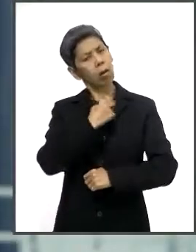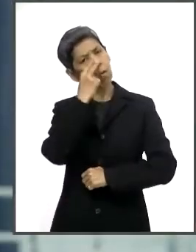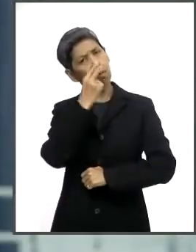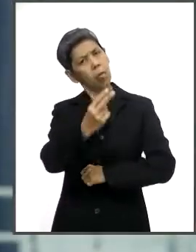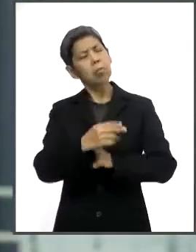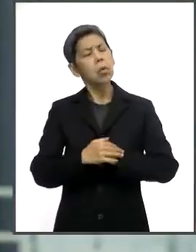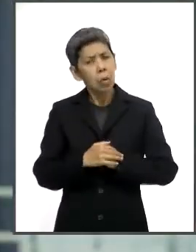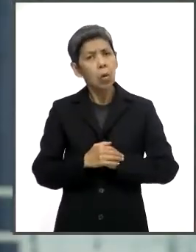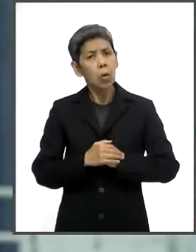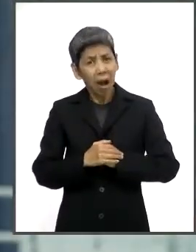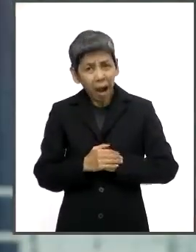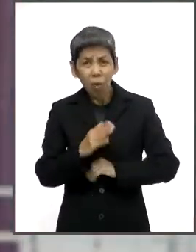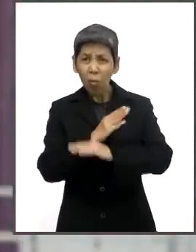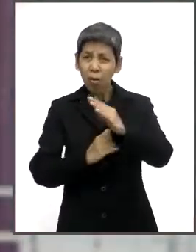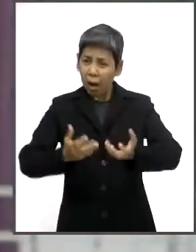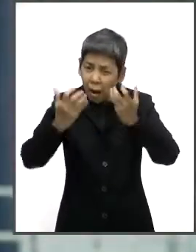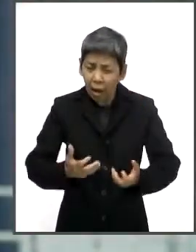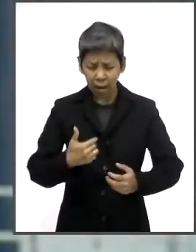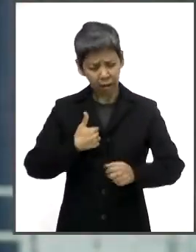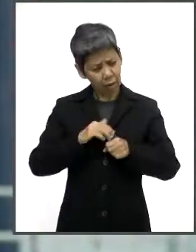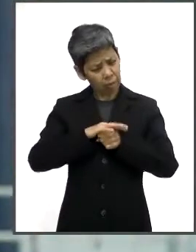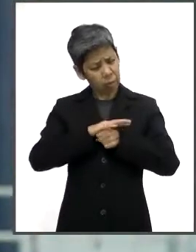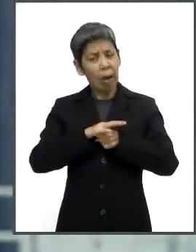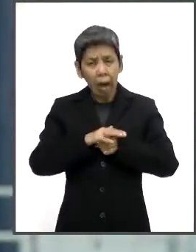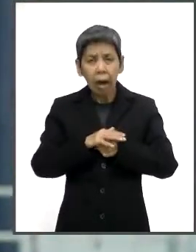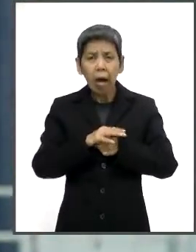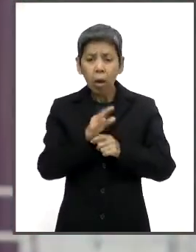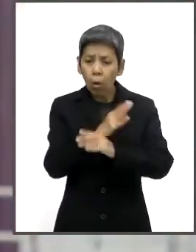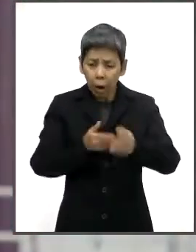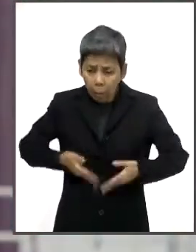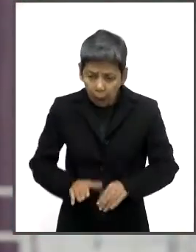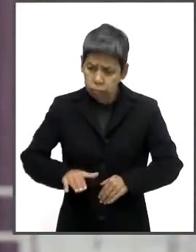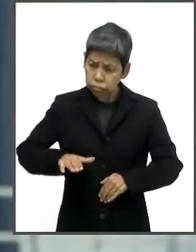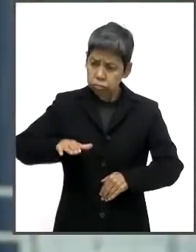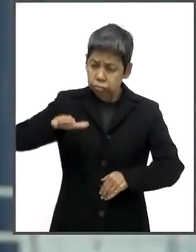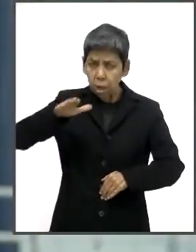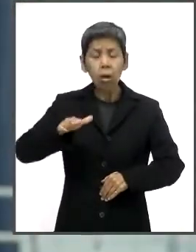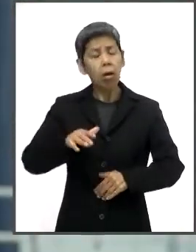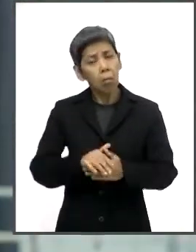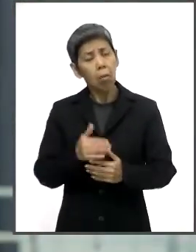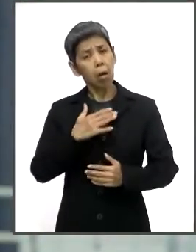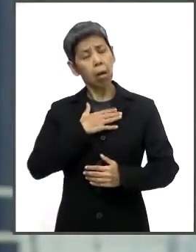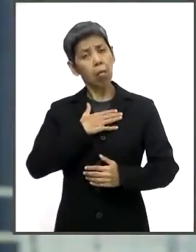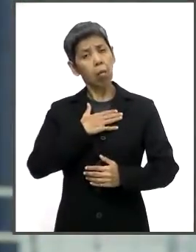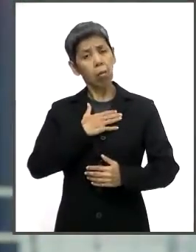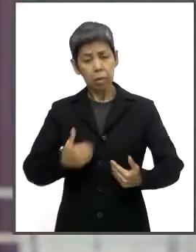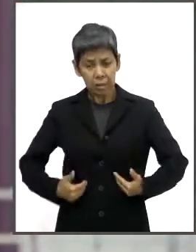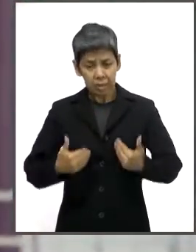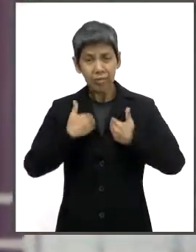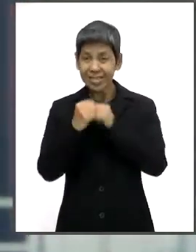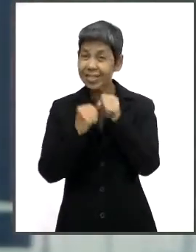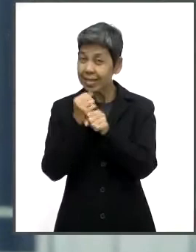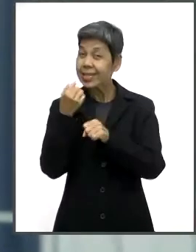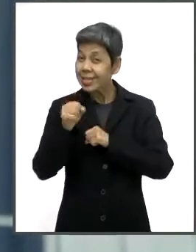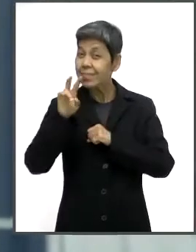รามองแล้วว่าพี่ยังมีคนเป็นเยอะกว่าเราเราไปเจอคนพิการที่แต่กำเนิดเขาบอกว่าเขาเป็นตั้งแต่เล็กเราใช้ชี